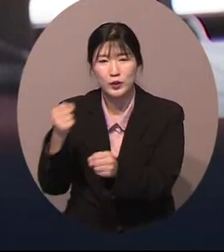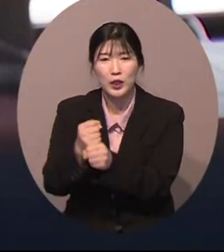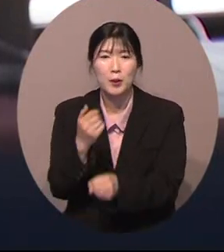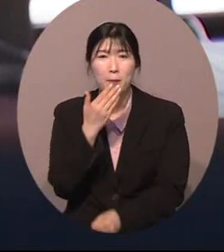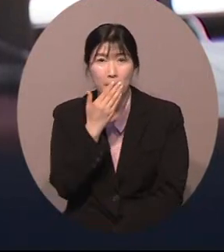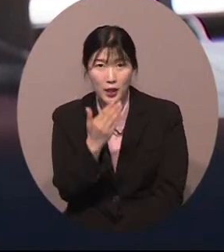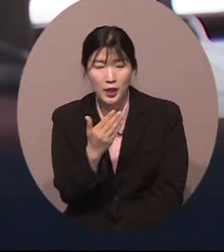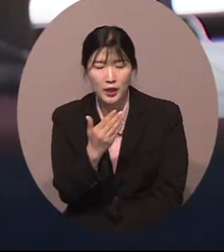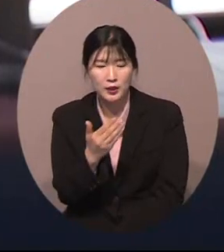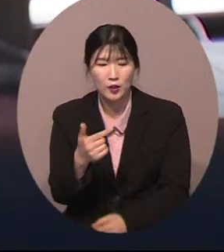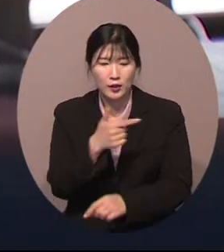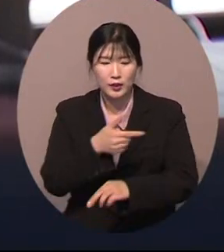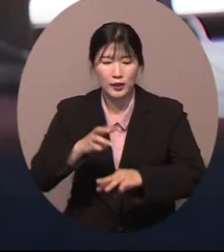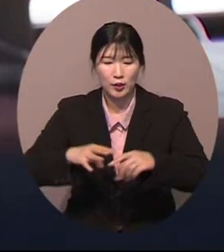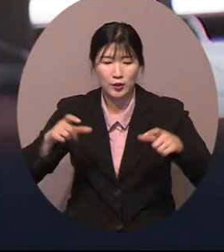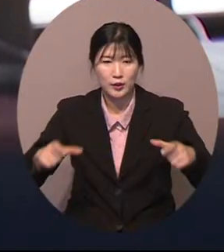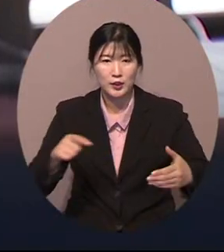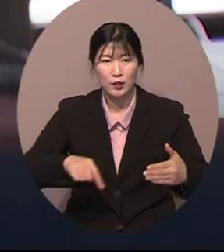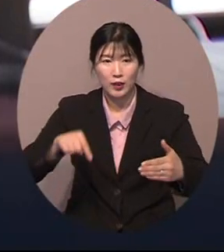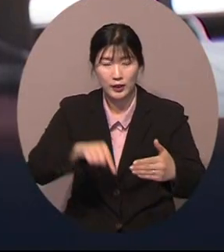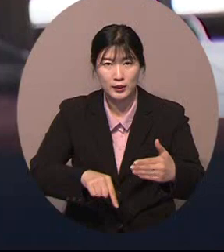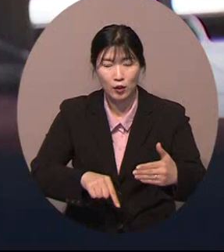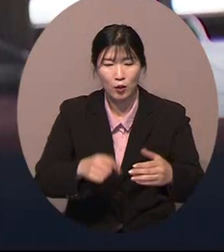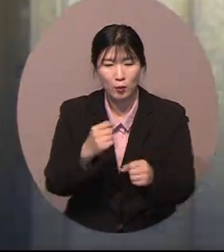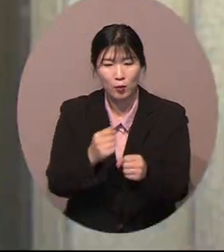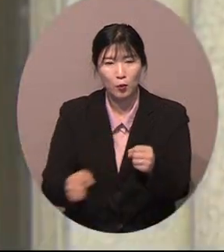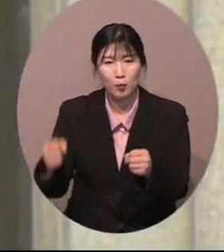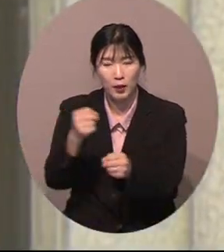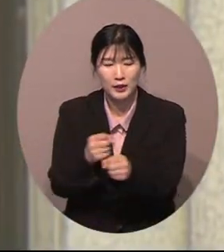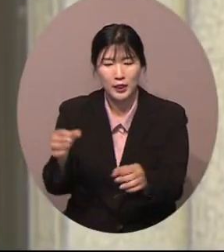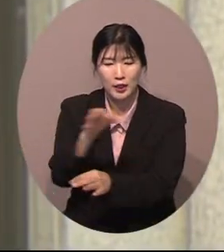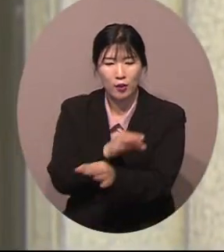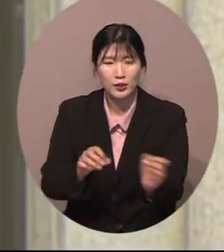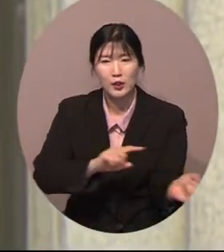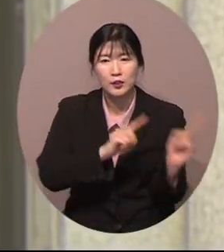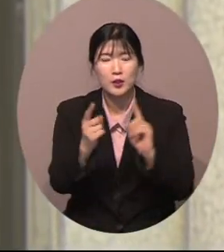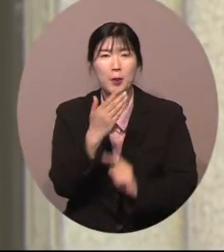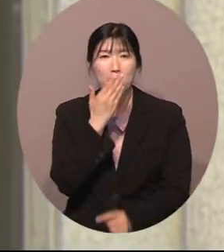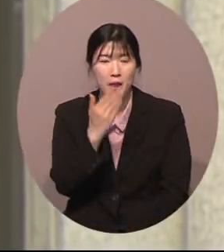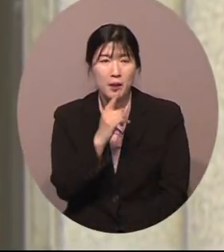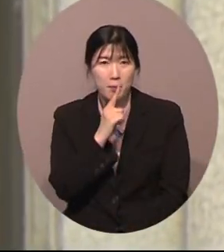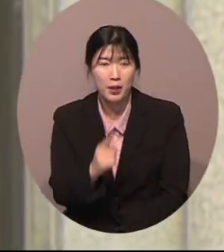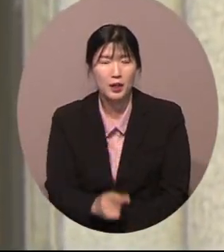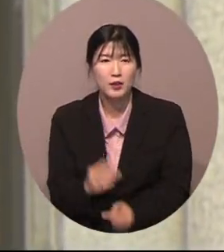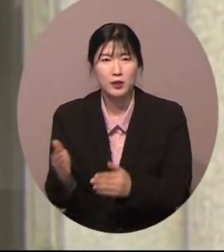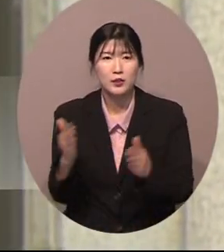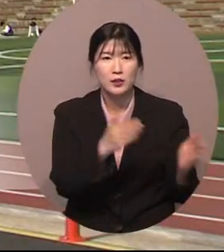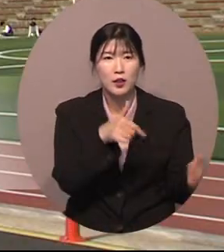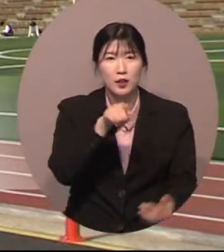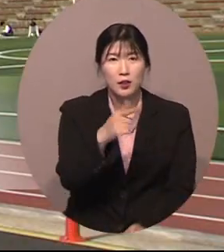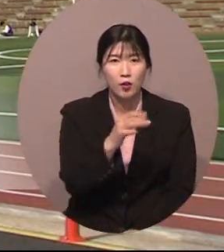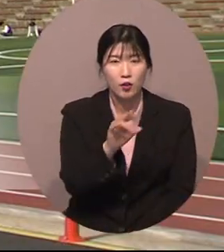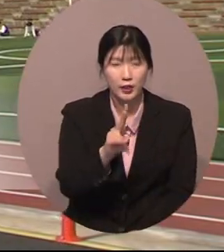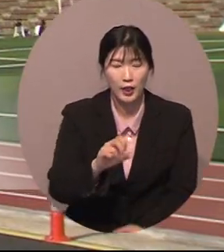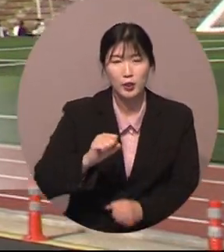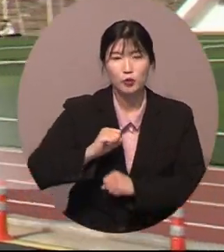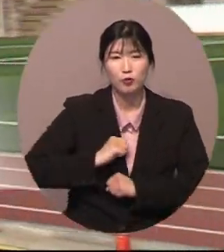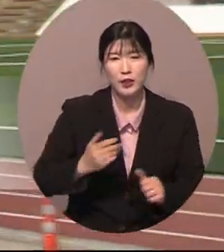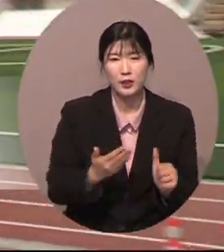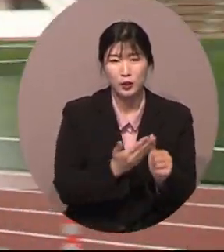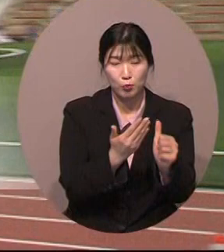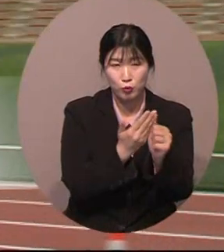그러면서 지역 경제 활성화에 이바지할 수 있는 건양대는 국방 산업에 특화된 인력 양성을 대전